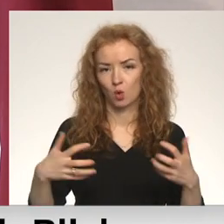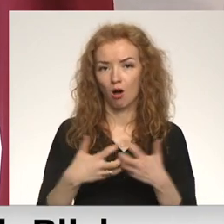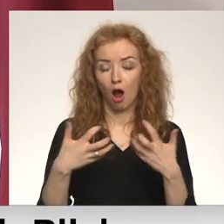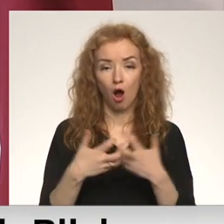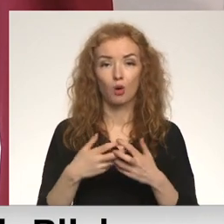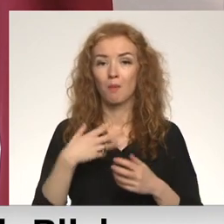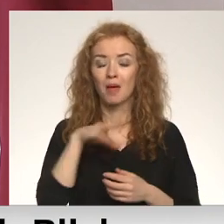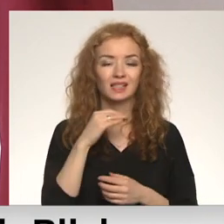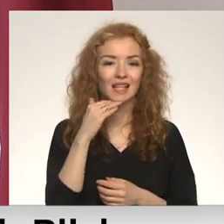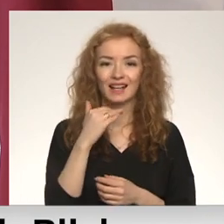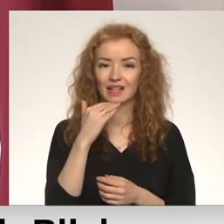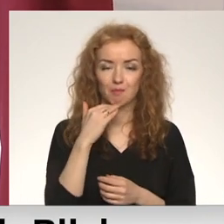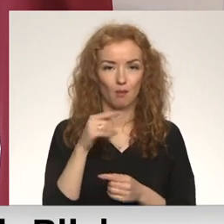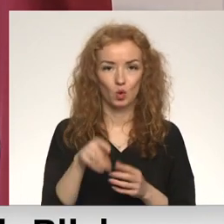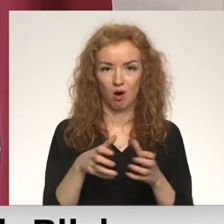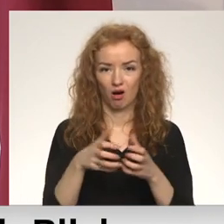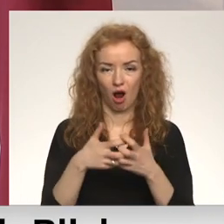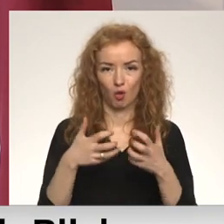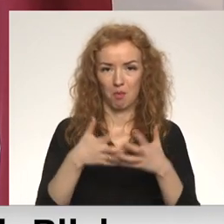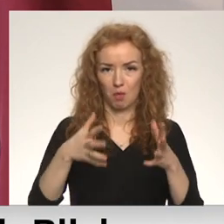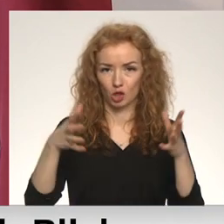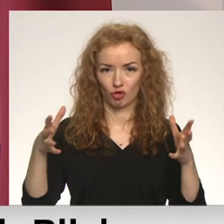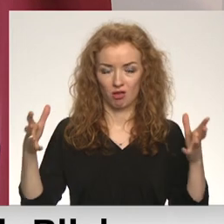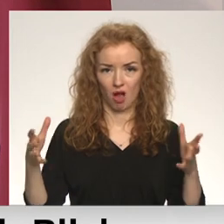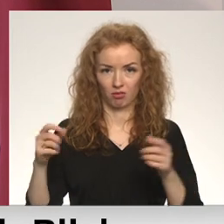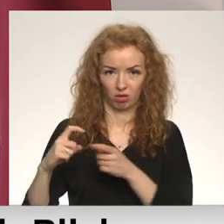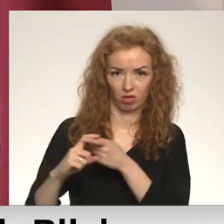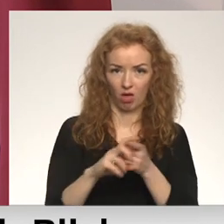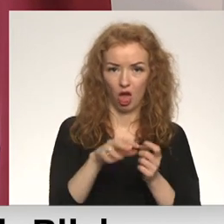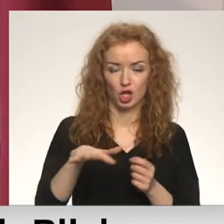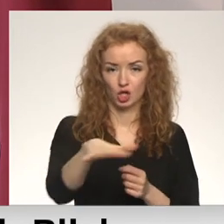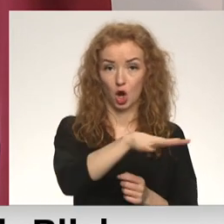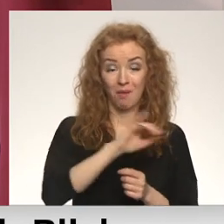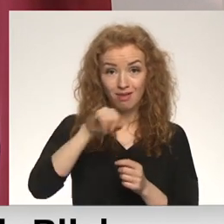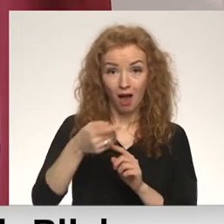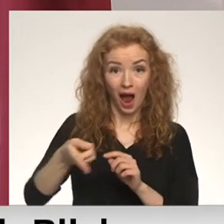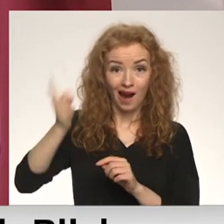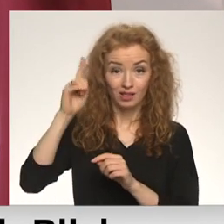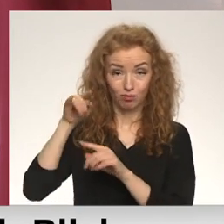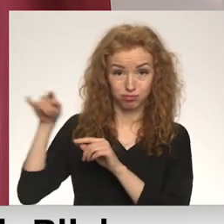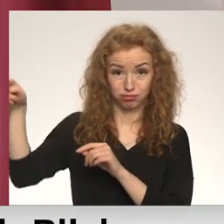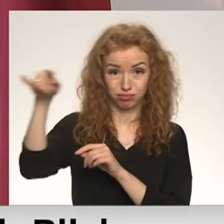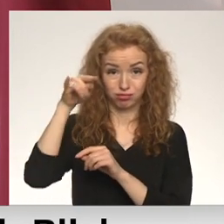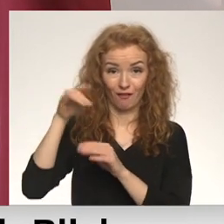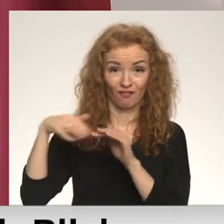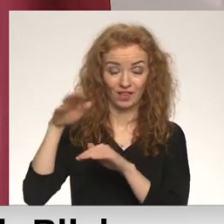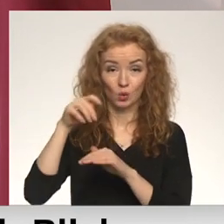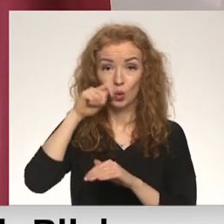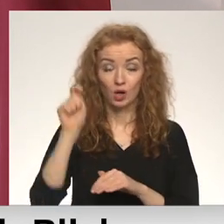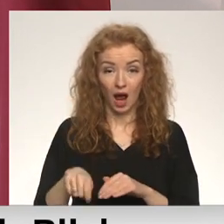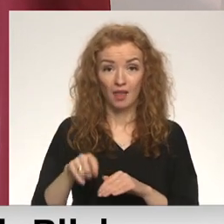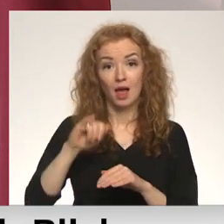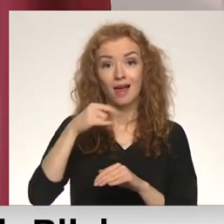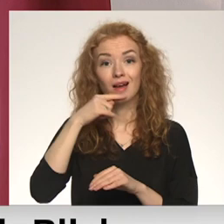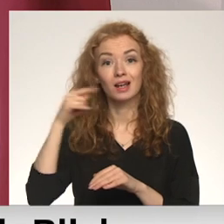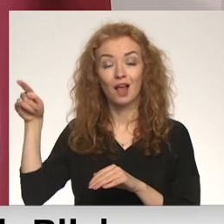tas, ko mēs negribam, ir to paplašināt mūsu pašu teritorijās. Lidojuma aizlieguma zona nozīmē, ka, ja Krievijas lidmašīnas ienāk